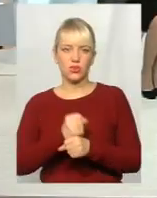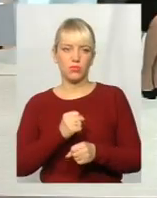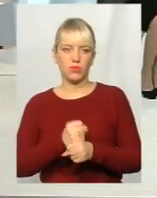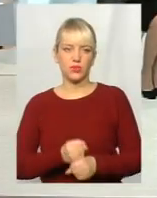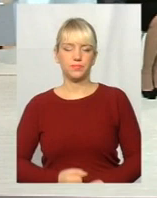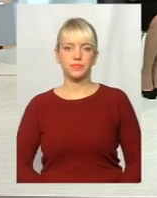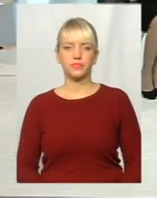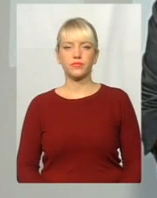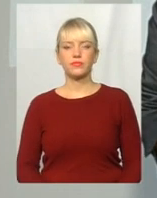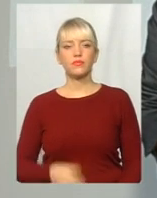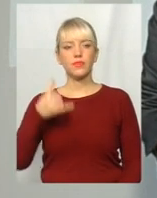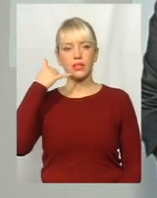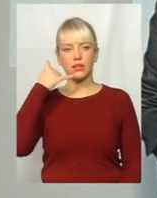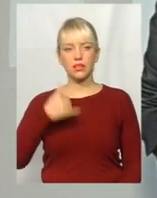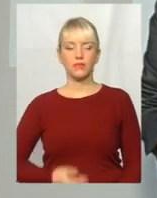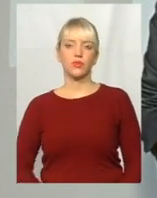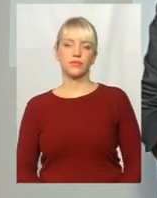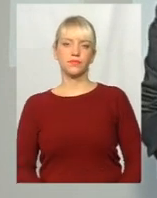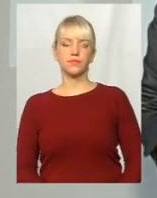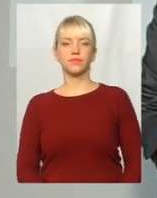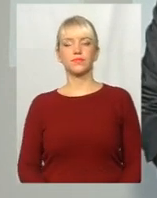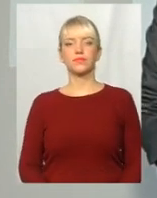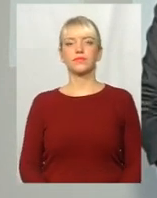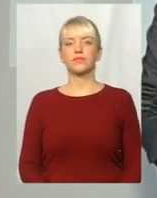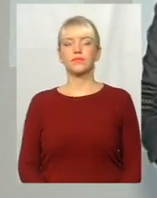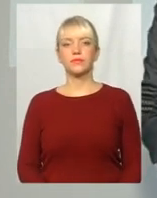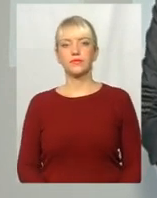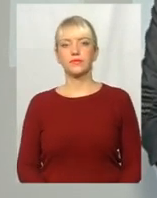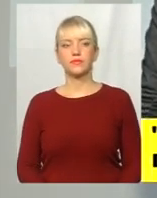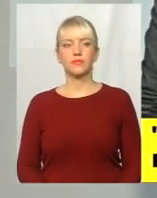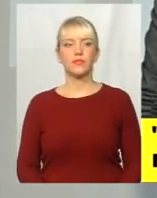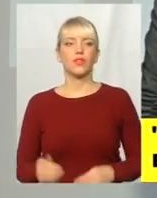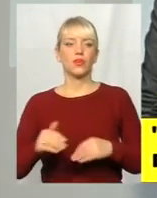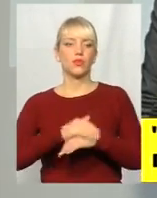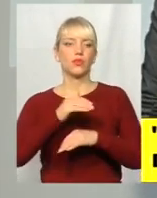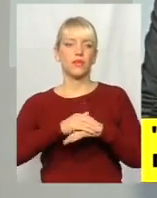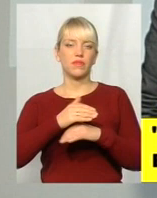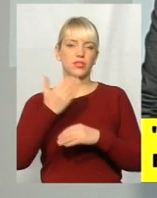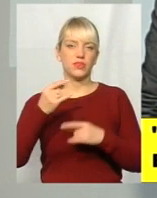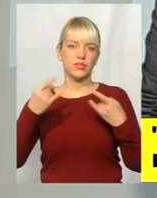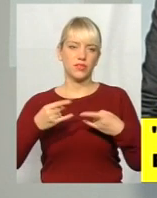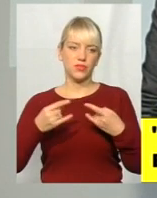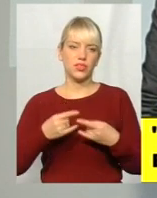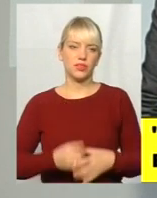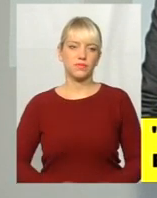питання повернемося, а у нас на зв'язку є телеглядач. Давайте почуємо його питання. Добрий вечір, ви в ефірі.